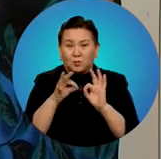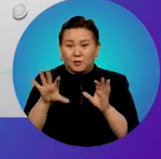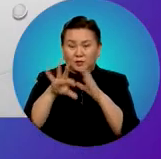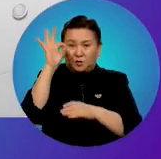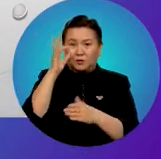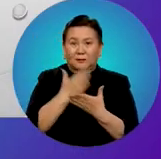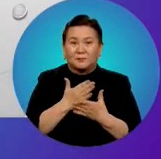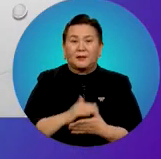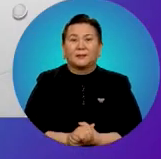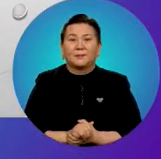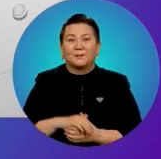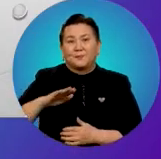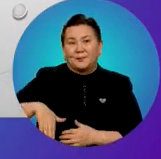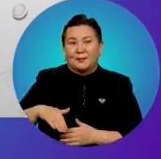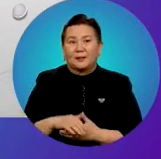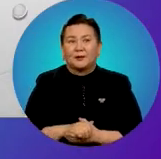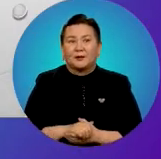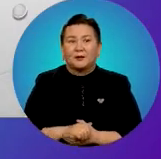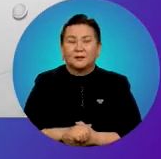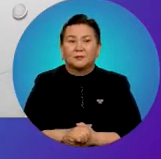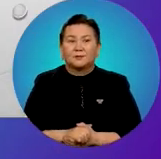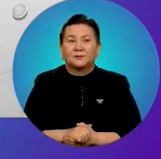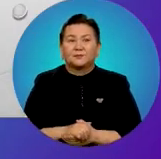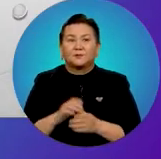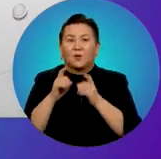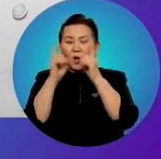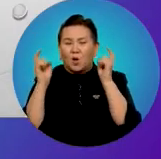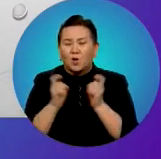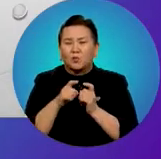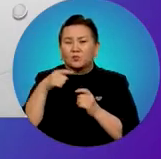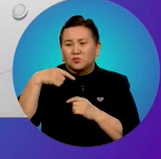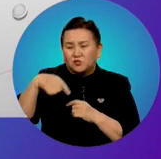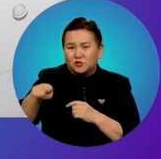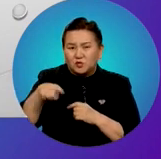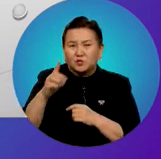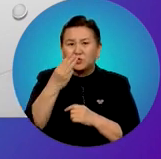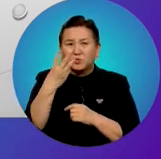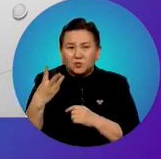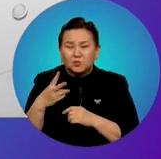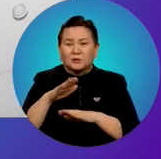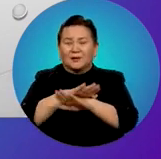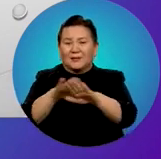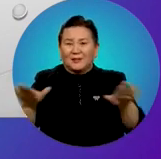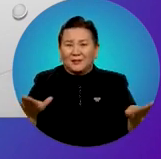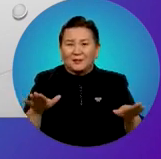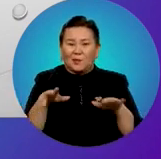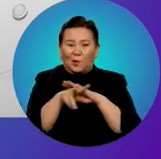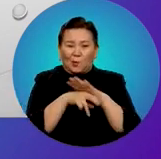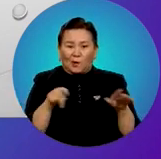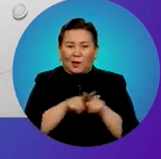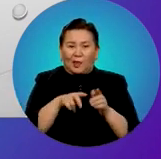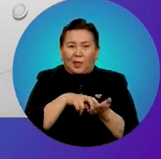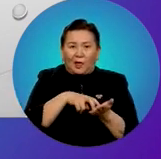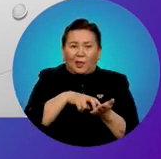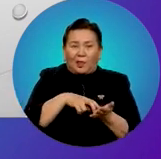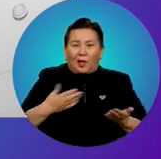байна. За дараагийн хэсэг. Хорвоо зөвхөн чинийг шүүгээд өмчилж өгсөн хялгант талдаа хулгайч шиг түгшиж